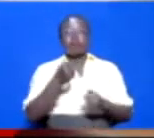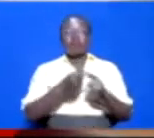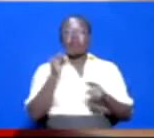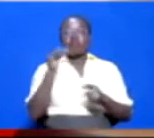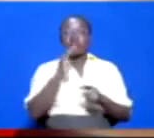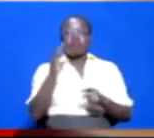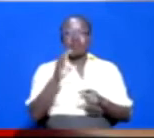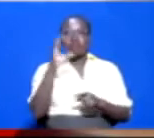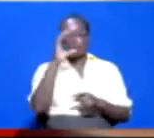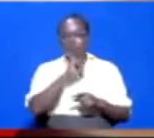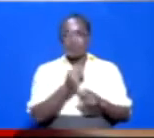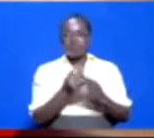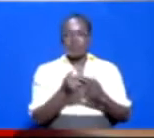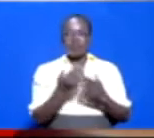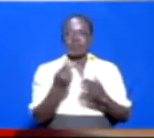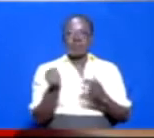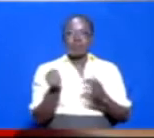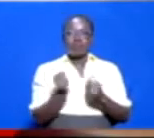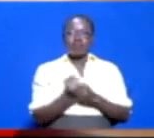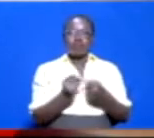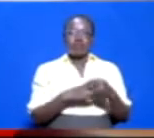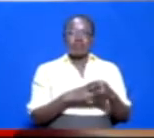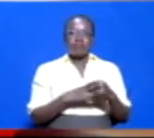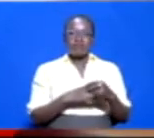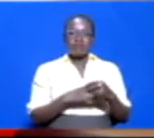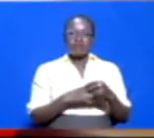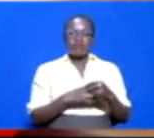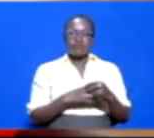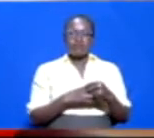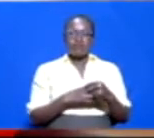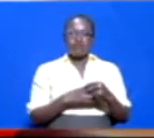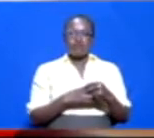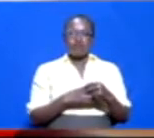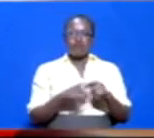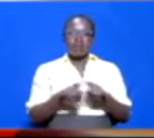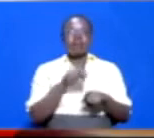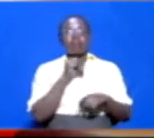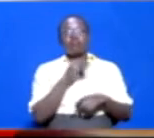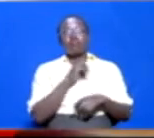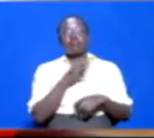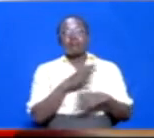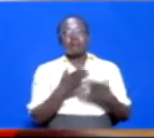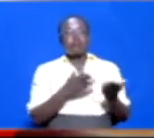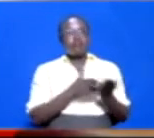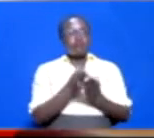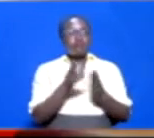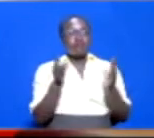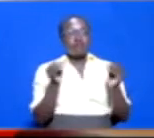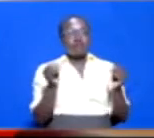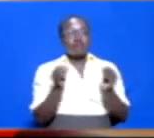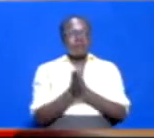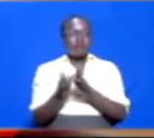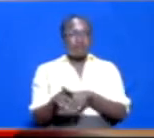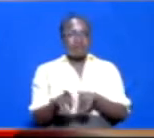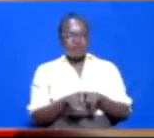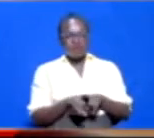hapo awali mwaka 2017. Mm. Kutokuwa pengine kukuwa na malalamisha, kutokuwa na uwazi. Mm. Na hivyo basi umezungumza kuhusiana